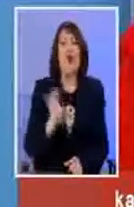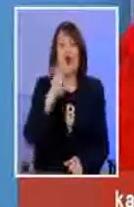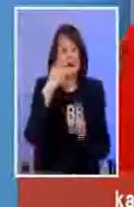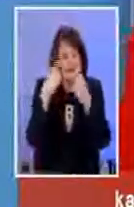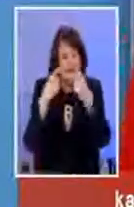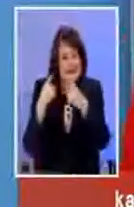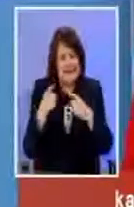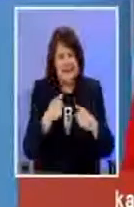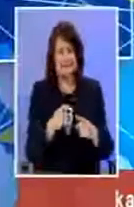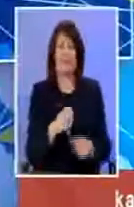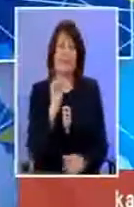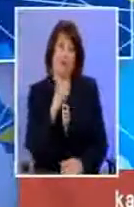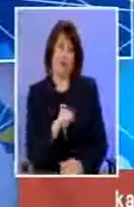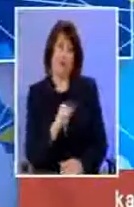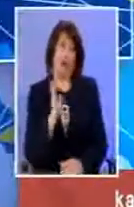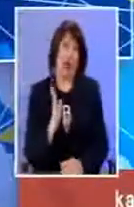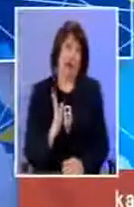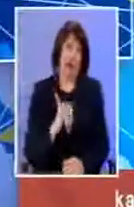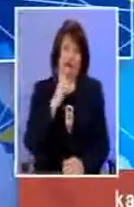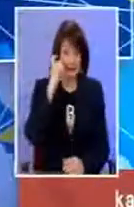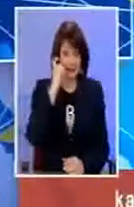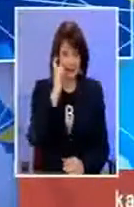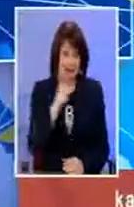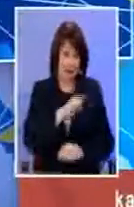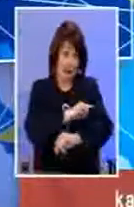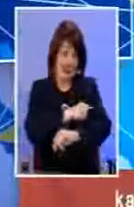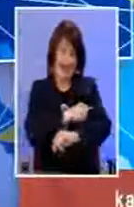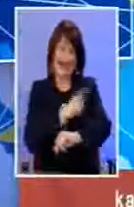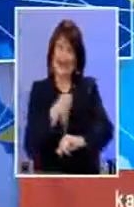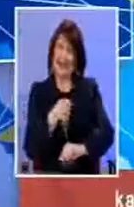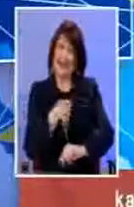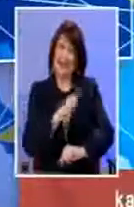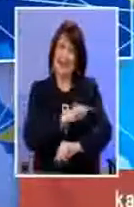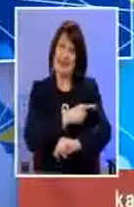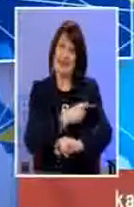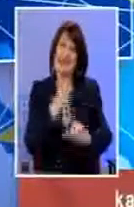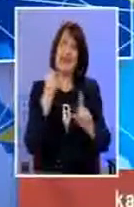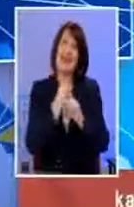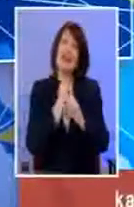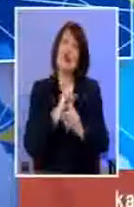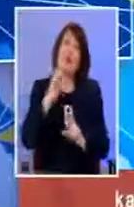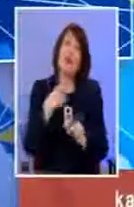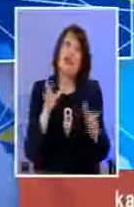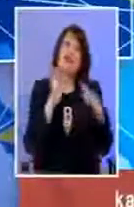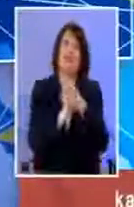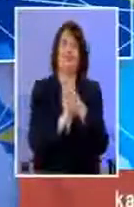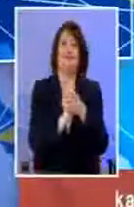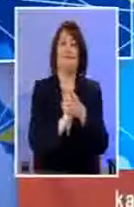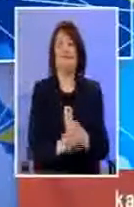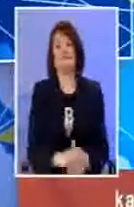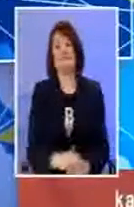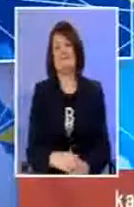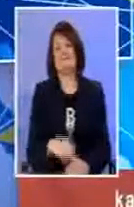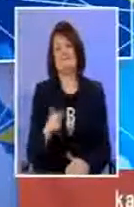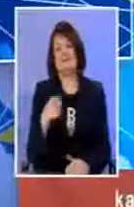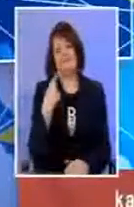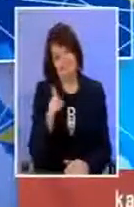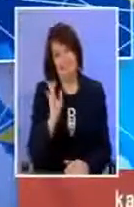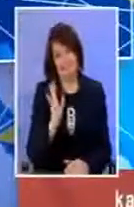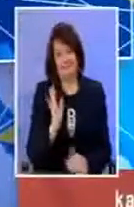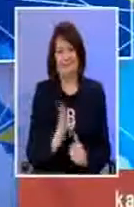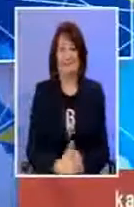έκαναν. Συμφωνώ, όταν όμως μιλάμε για ιατρική, οι ιατροί διεκδικούν όλοι μαζί. Ναι, αυτό είναι ένα άλλο επίπεδο. Ναι, αυτό,